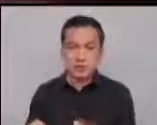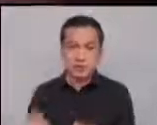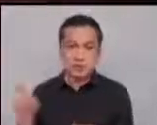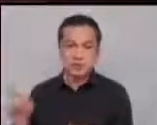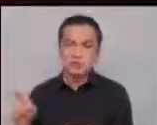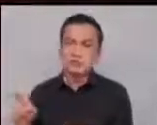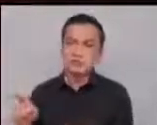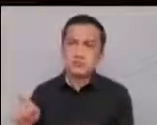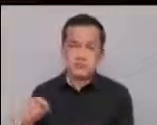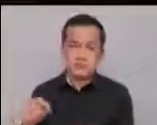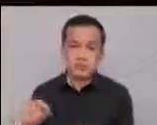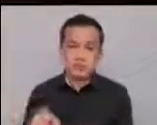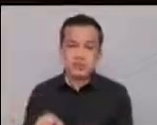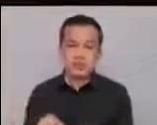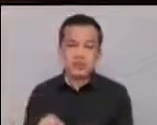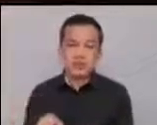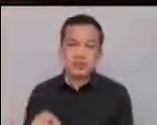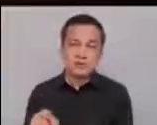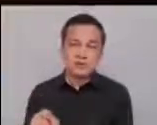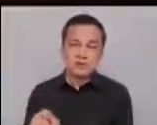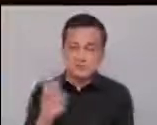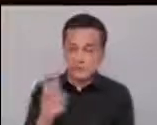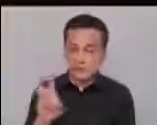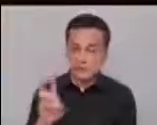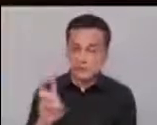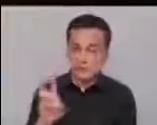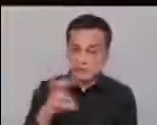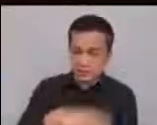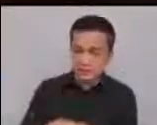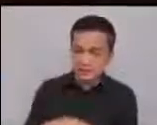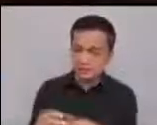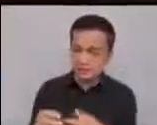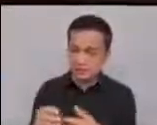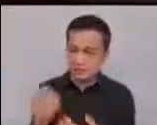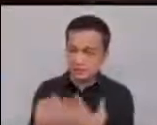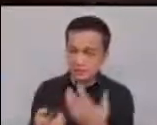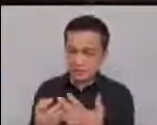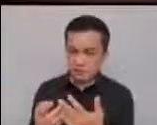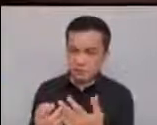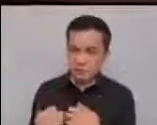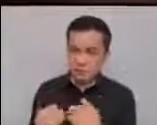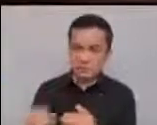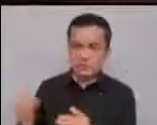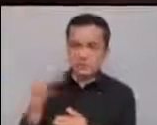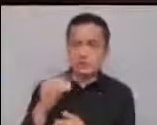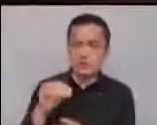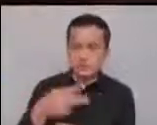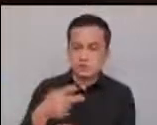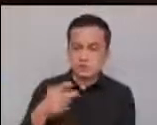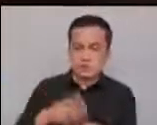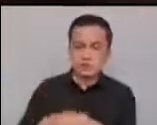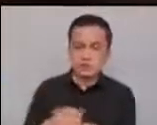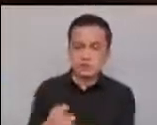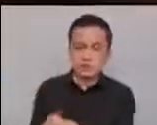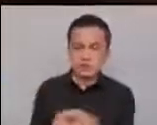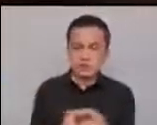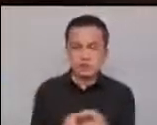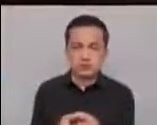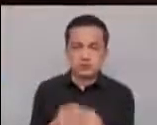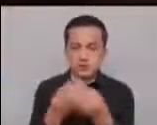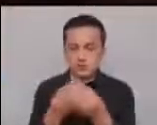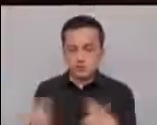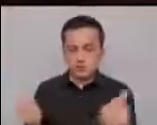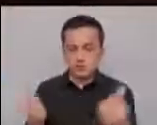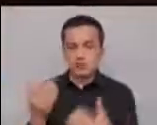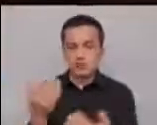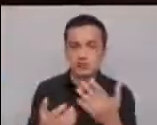gabi nagsimula ang sunog na umakyat sa second alarm. Napula ng mga bumbero ang apoy bandang alas 8:20 kagabi.